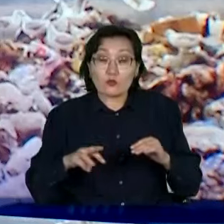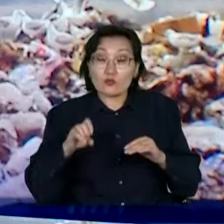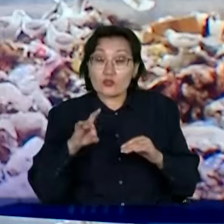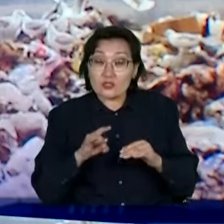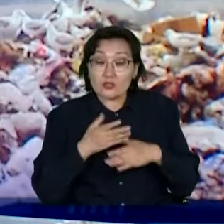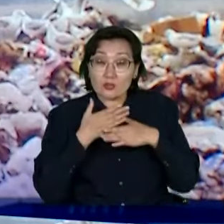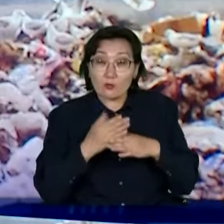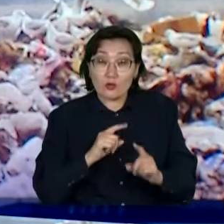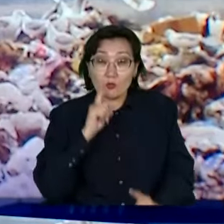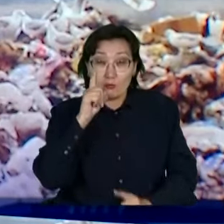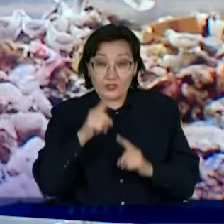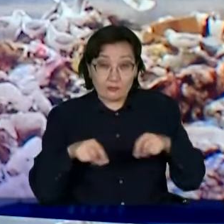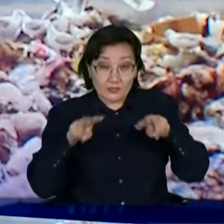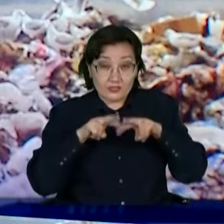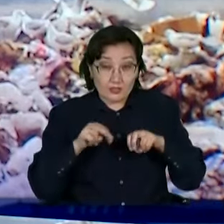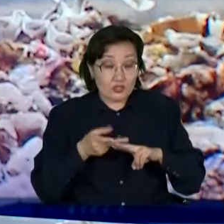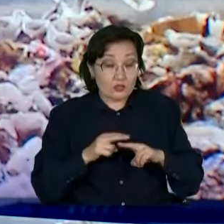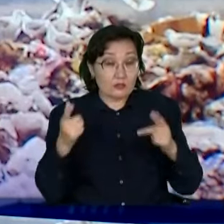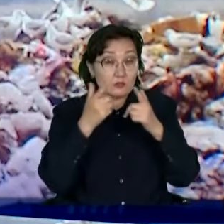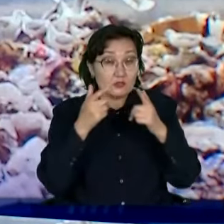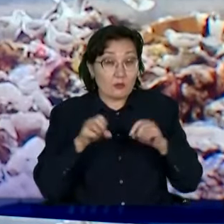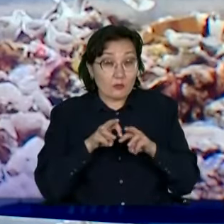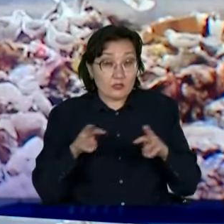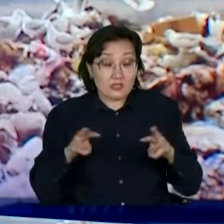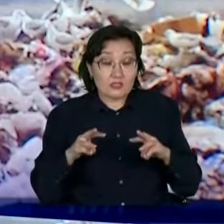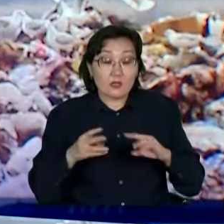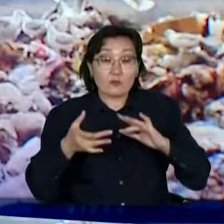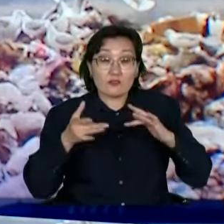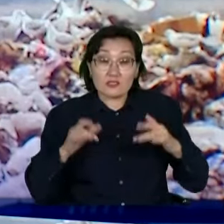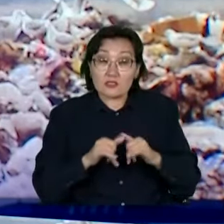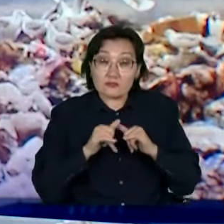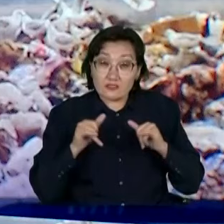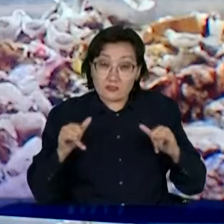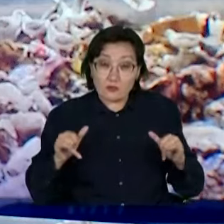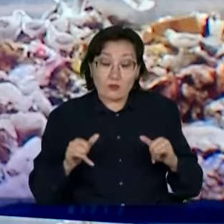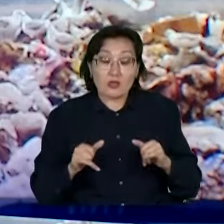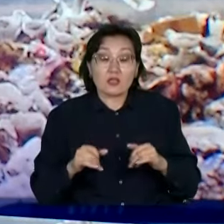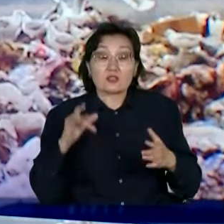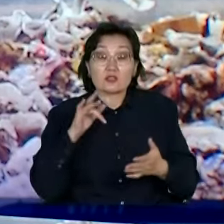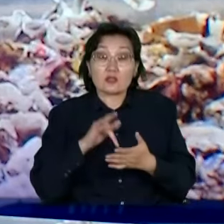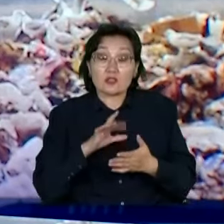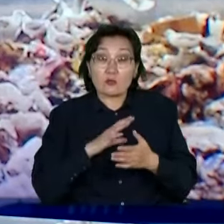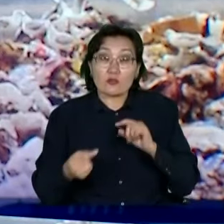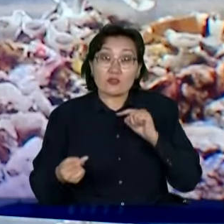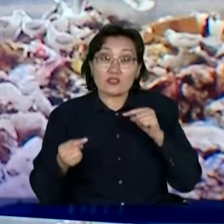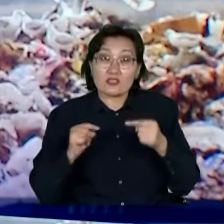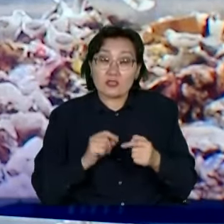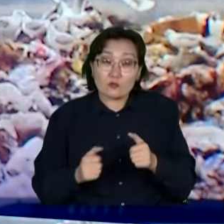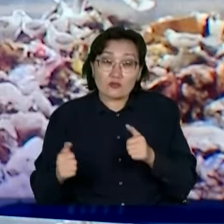помощью космического мониторинга. Об этом сообщили в Министерстве цифрового развития. Столица стала антилидером